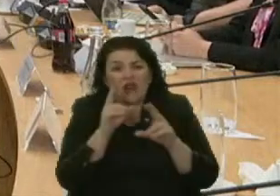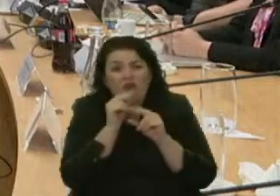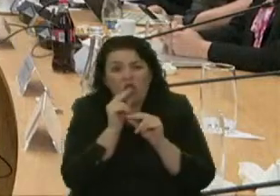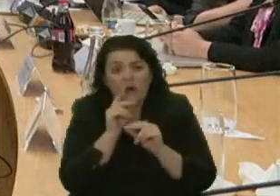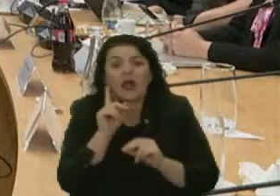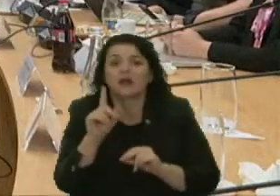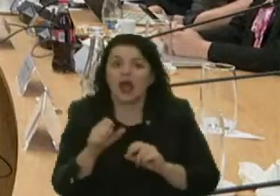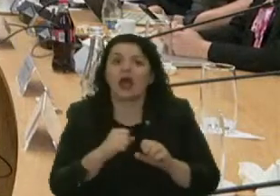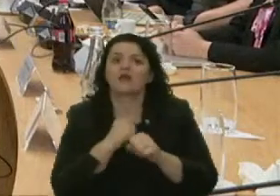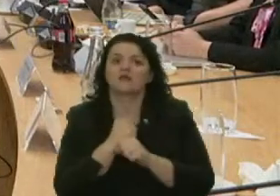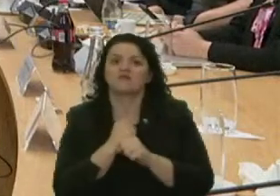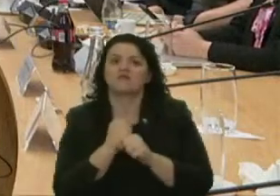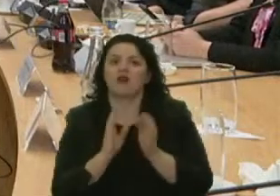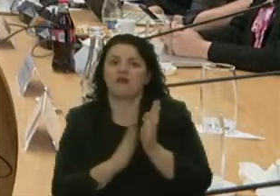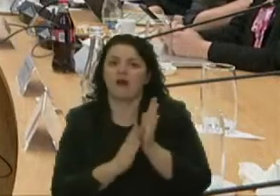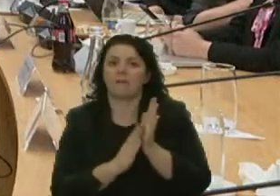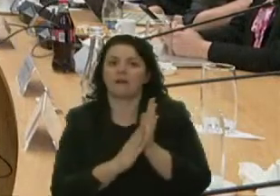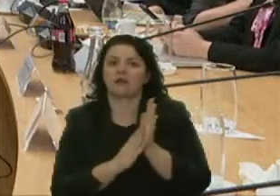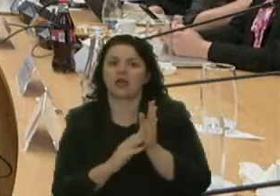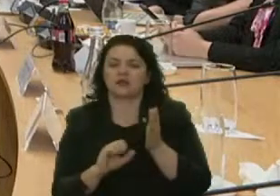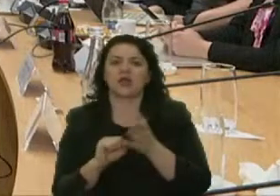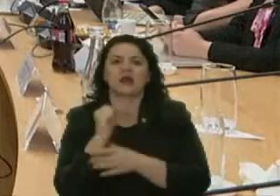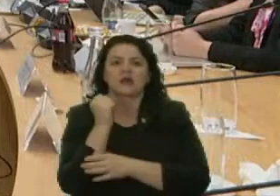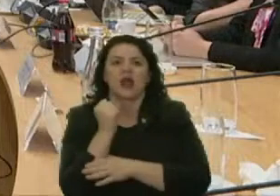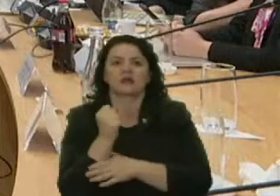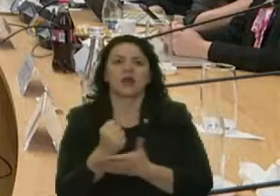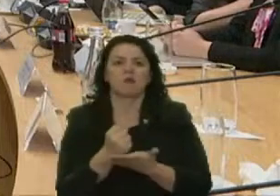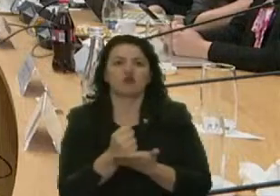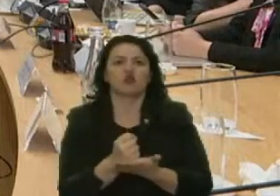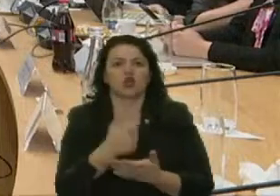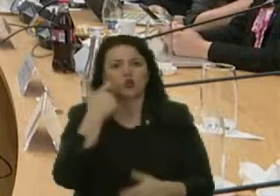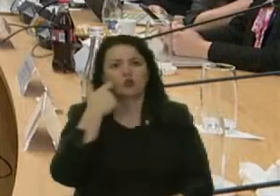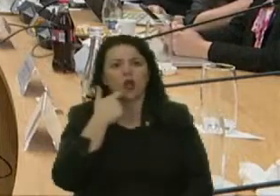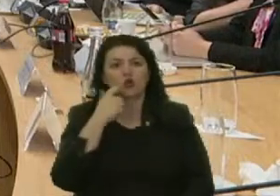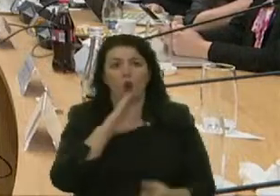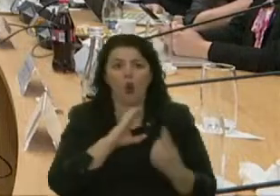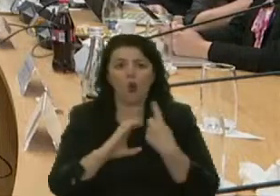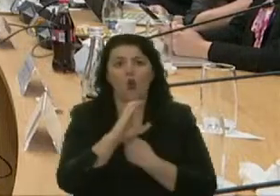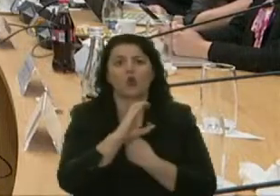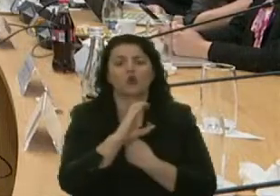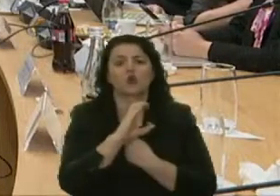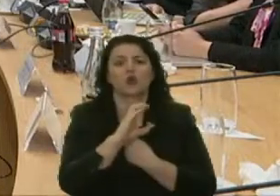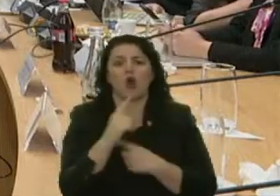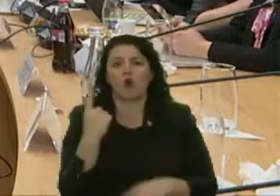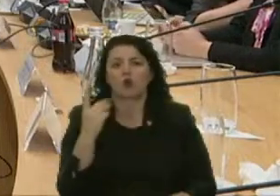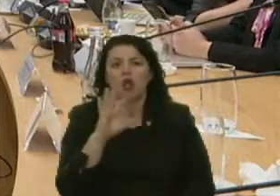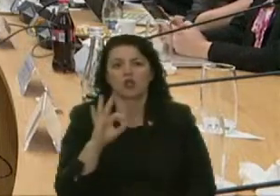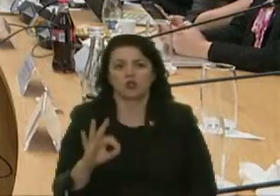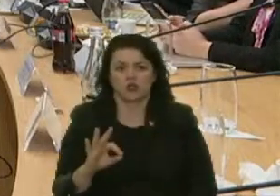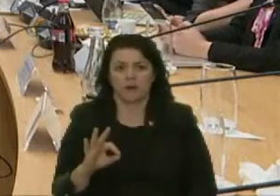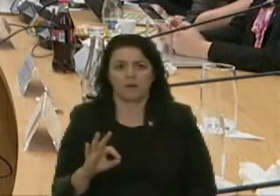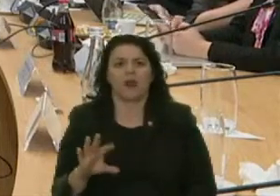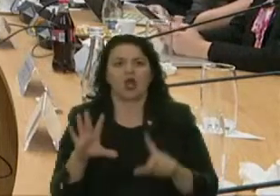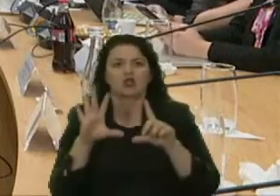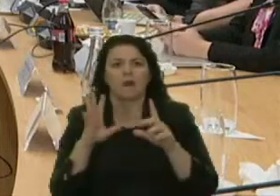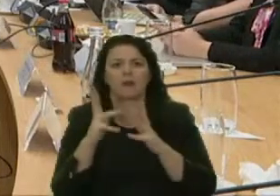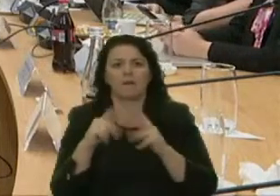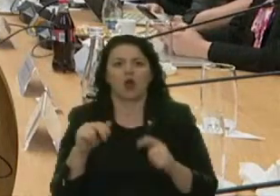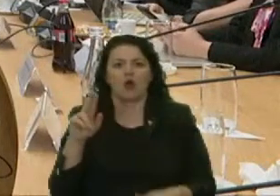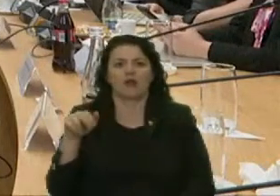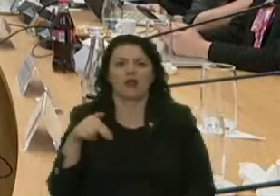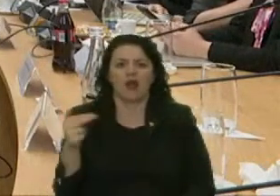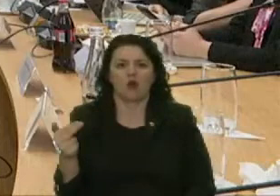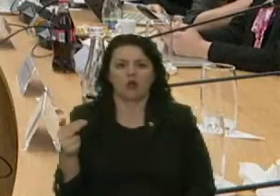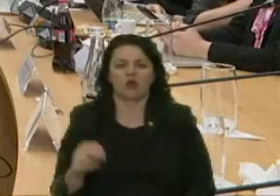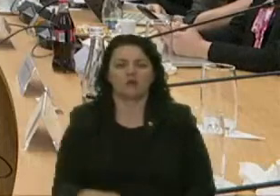faptic promisiunile și în acest an să crească bugetul pentru cultură la cel puțin 1% Adică la 7 milioane de euro